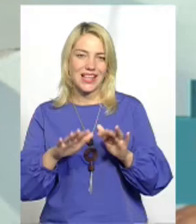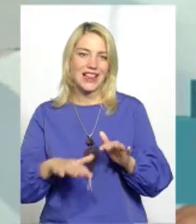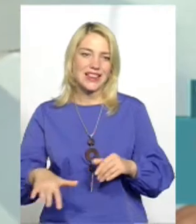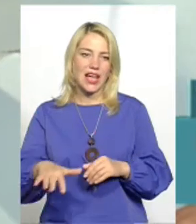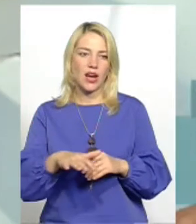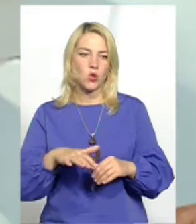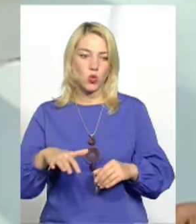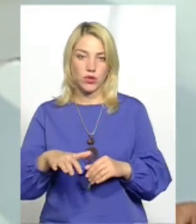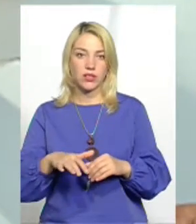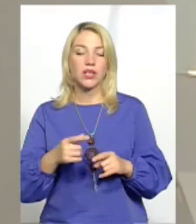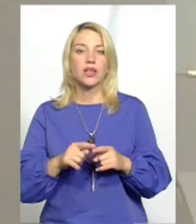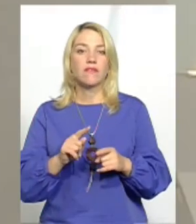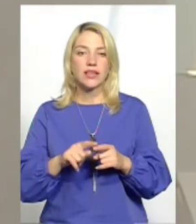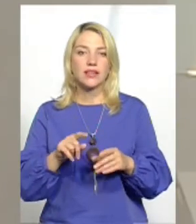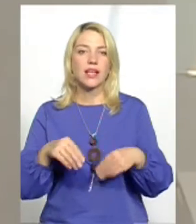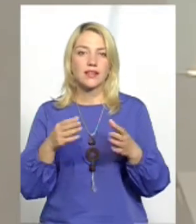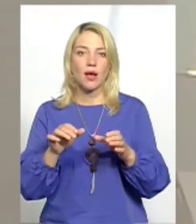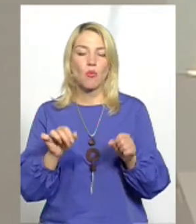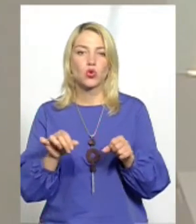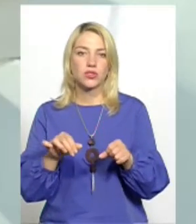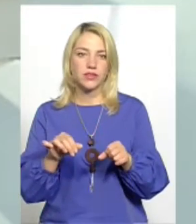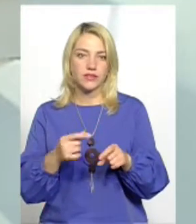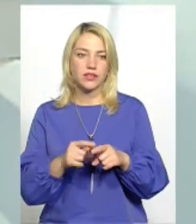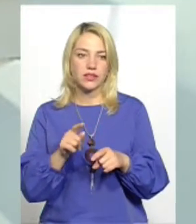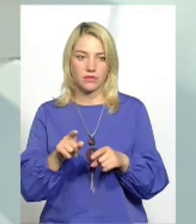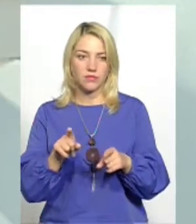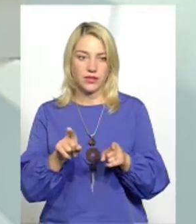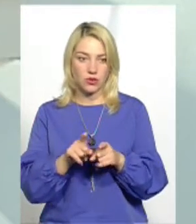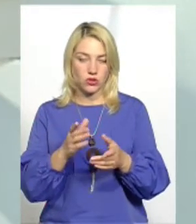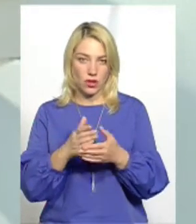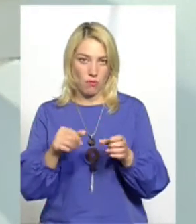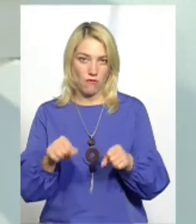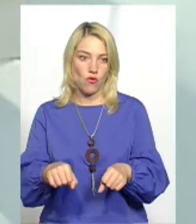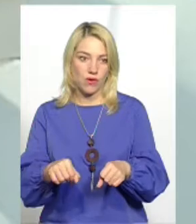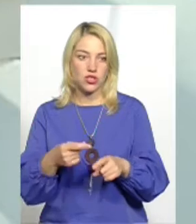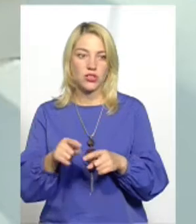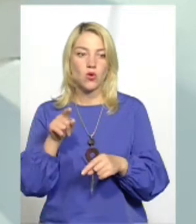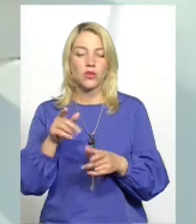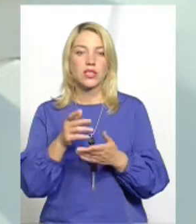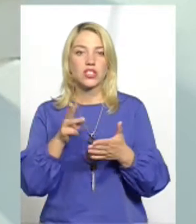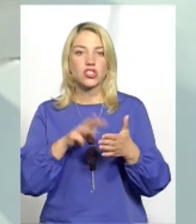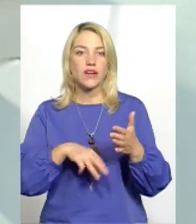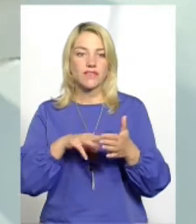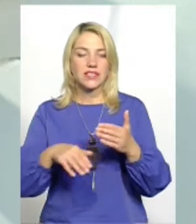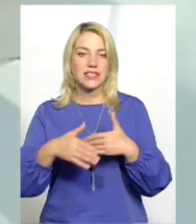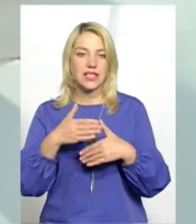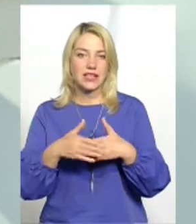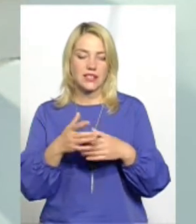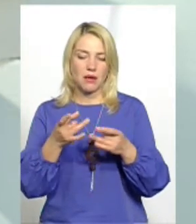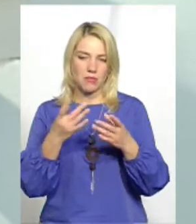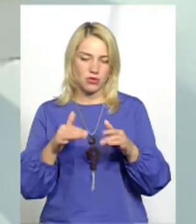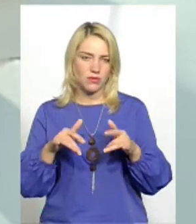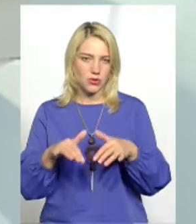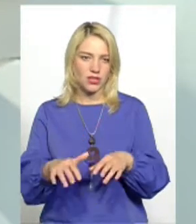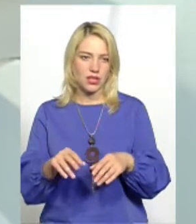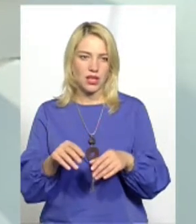Ну, він дає їм можливість, так. Там вони теж також мають, якісь, да, так. І в них штрафи. Штрафні санкції більш прості,